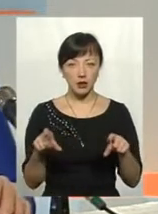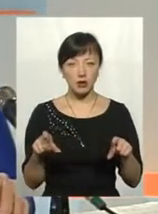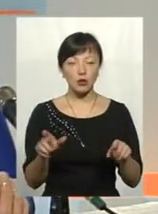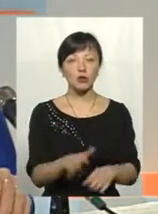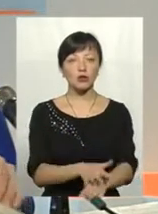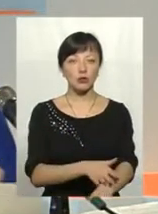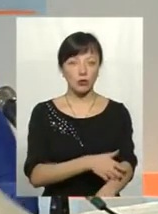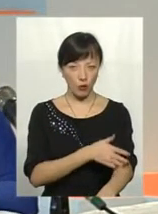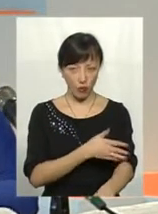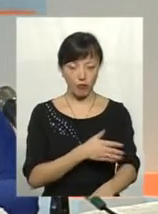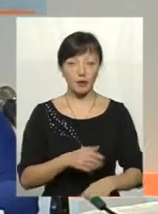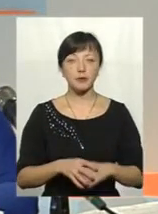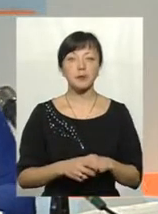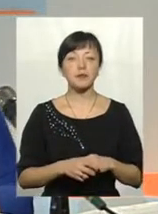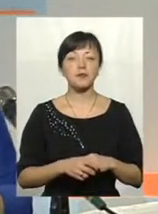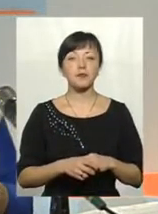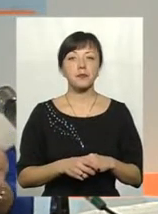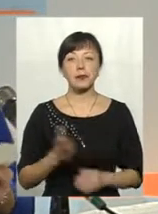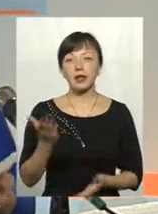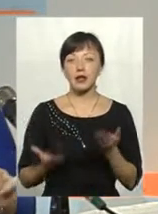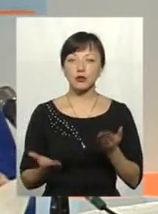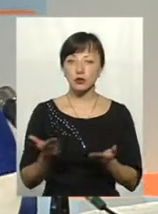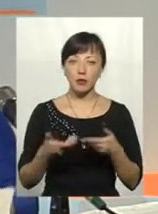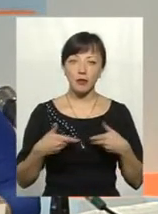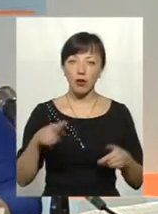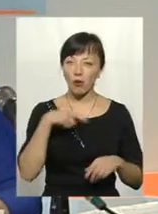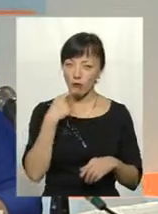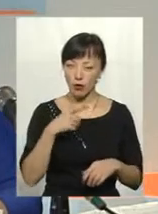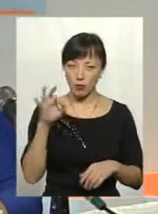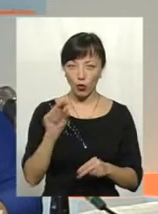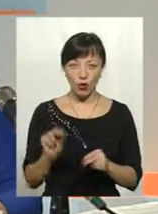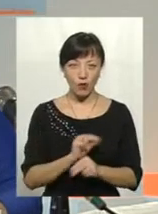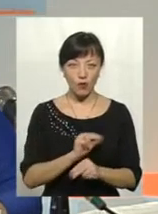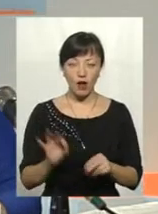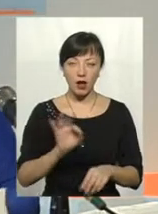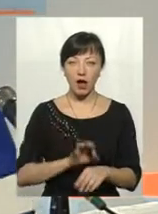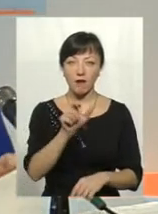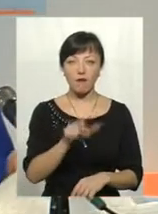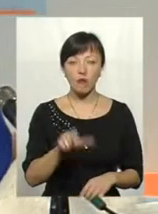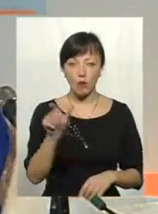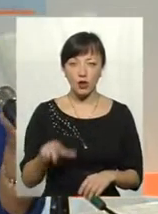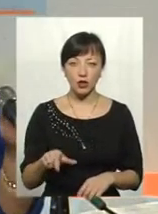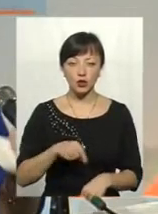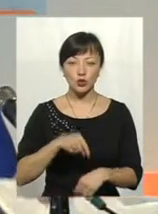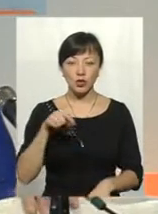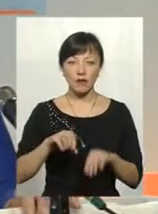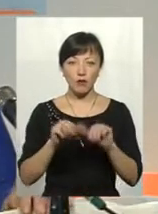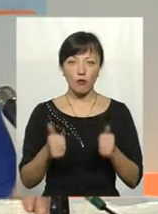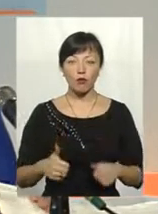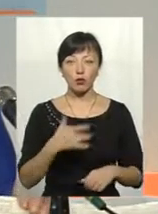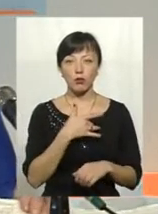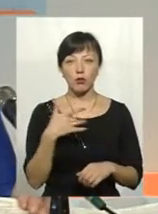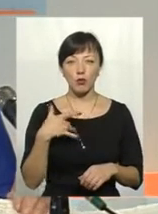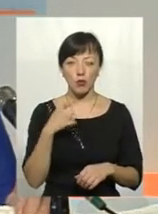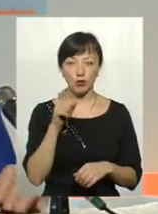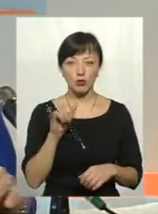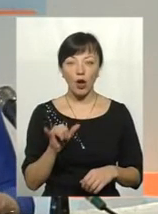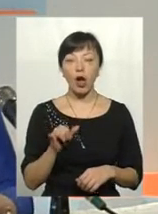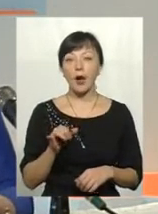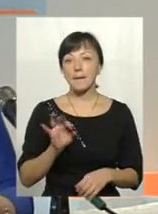досить таки тривалі. Якщо ми говоримо про лікування хворих з чутливою формою туберкульозу,